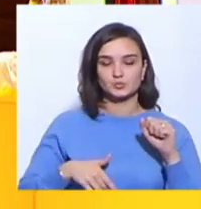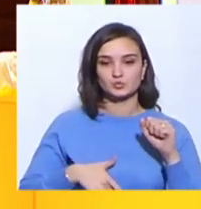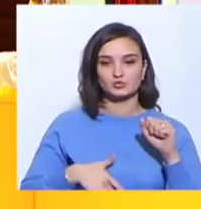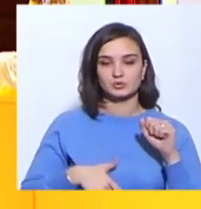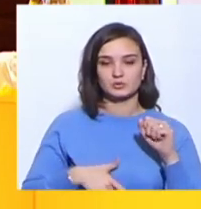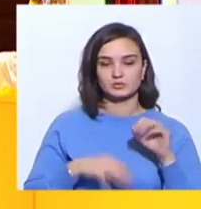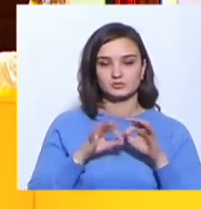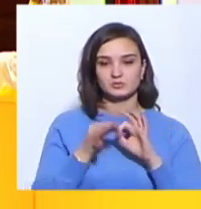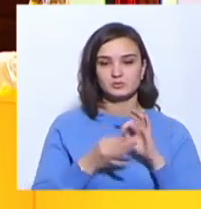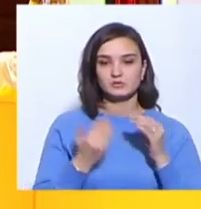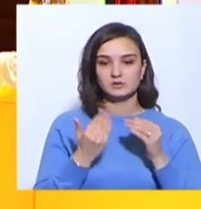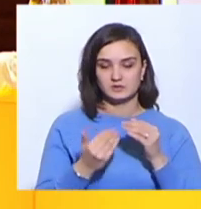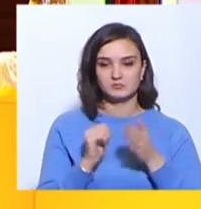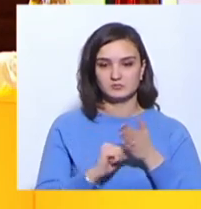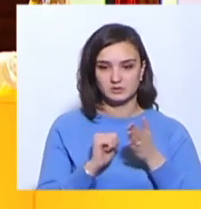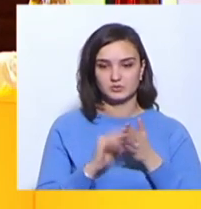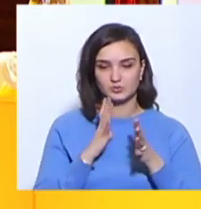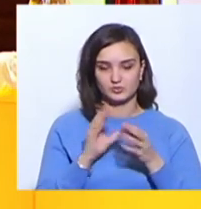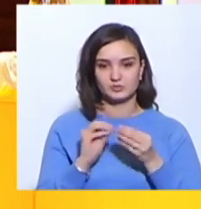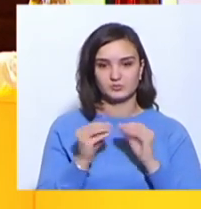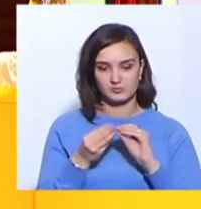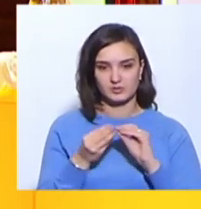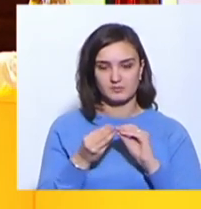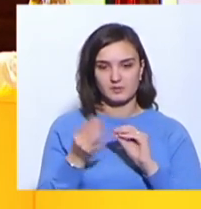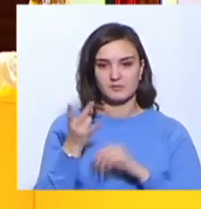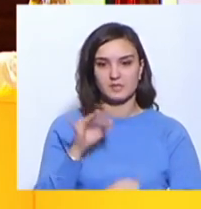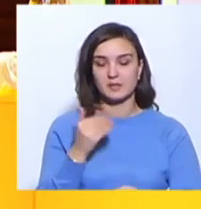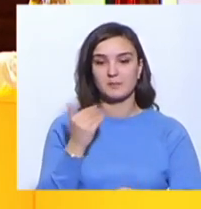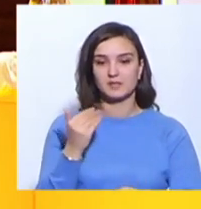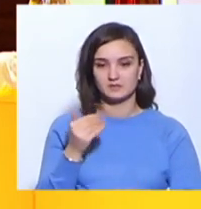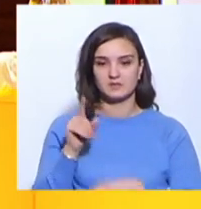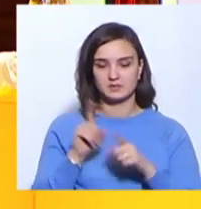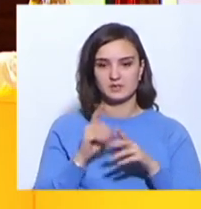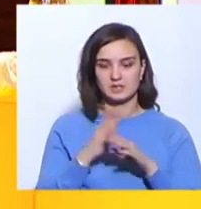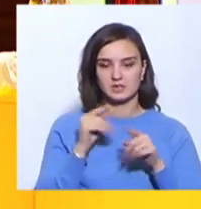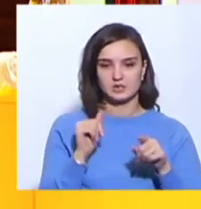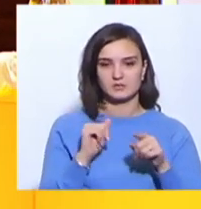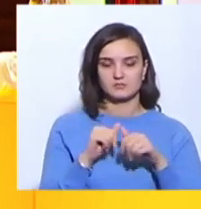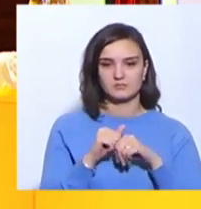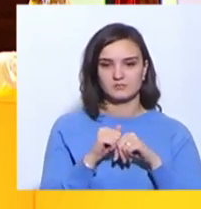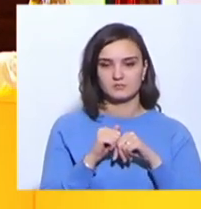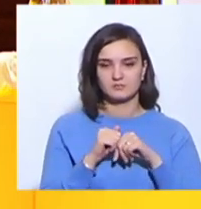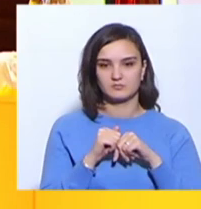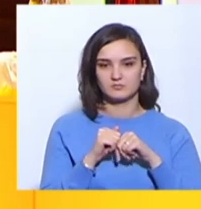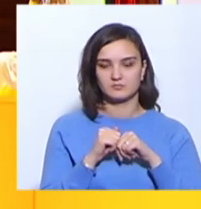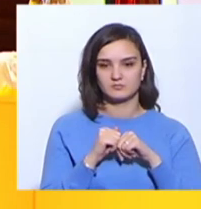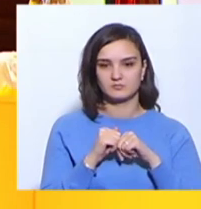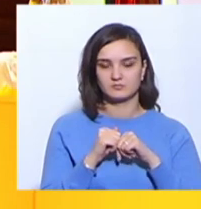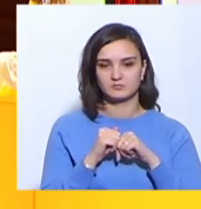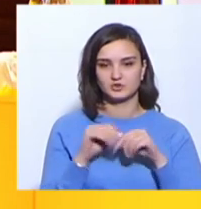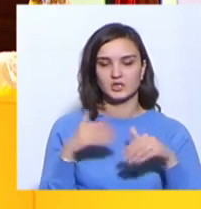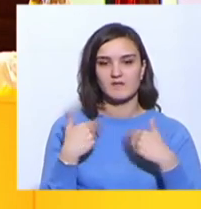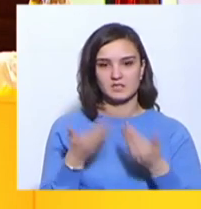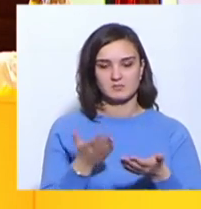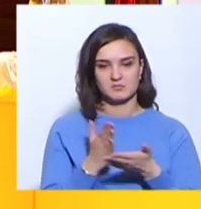ტრაქტის თავისებურებაც უბიძგებდეს, ასე იკვებებოდნენ, მაგრამ მათთვისაც არსებობს ოქროს, ასე ვთქვათ,